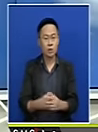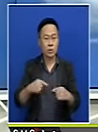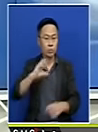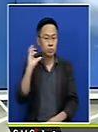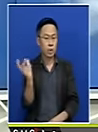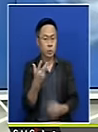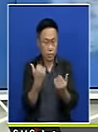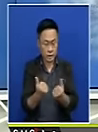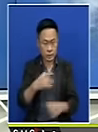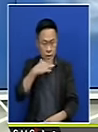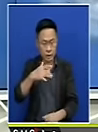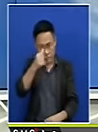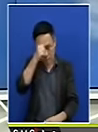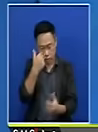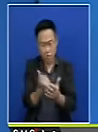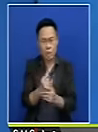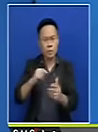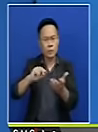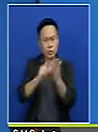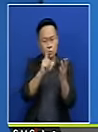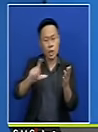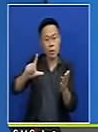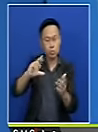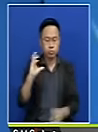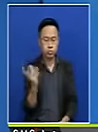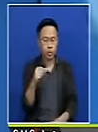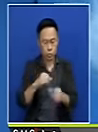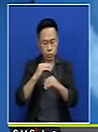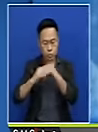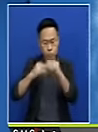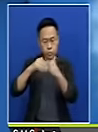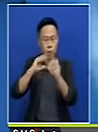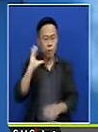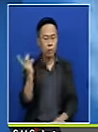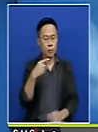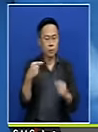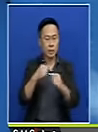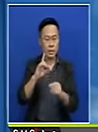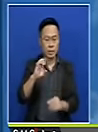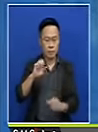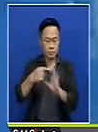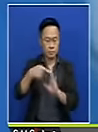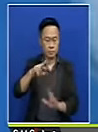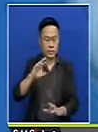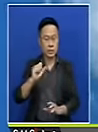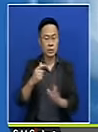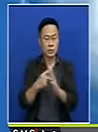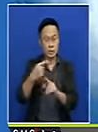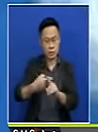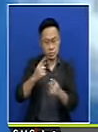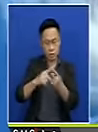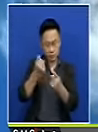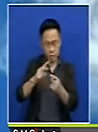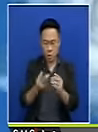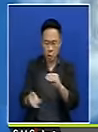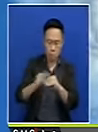ายุลูกนี้นะครับล่าสุดยังเป็นหย่อมความกดอากาศต่ำนะครับและจะพัฒนาตัวกลายเป็นระดับ depression ในวันที่12พฤษภาคมนะครับหลังจ